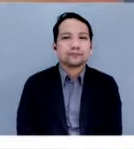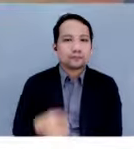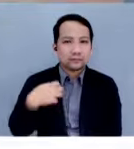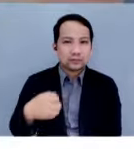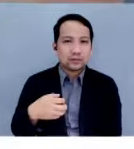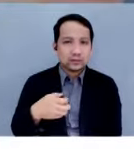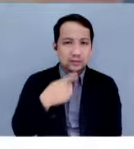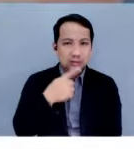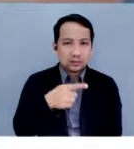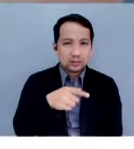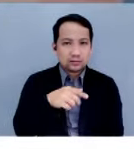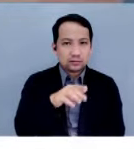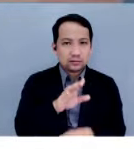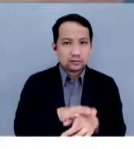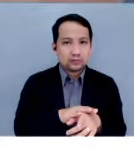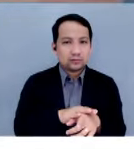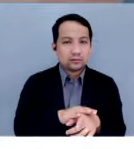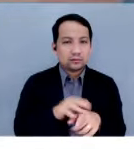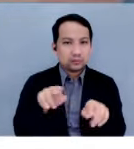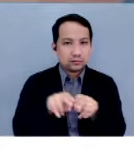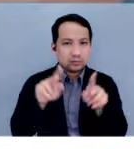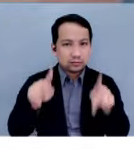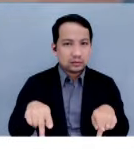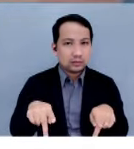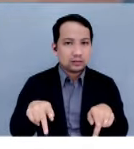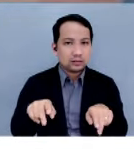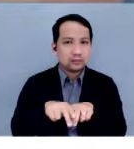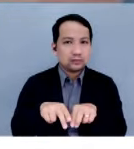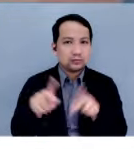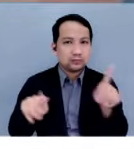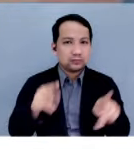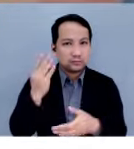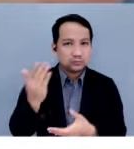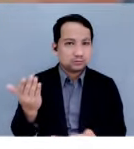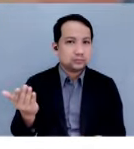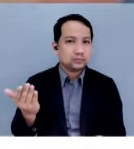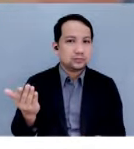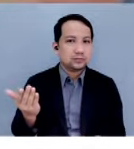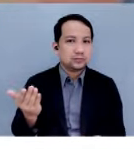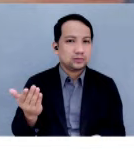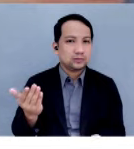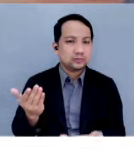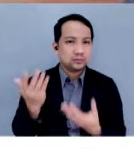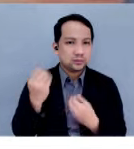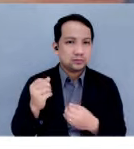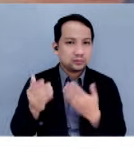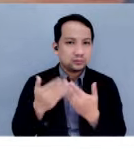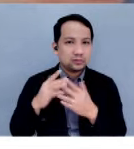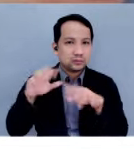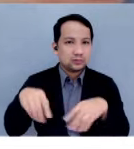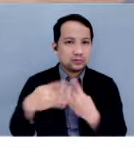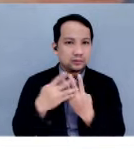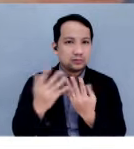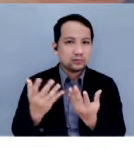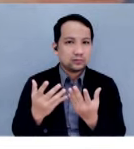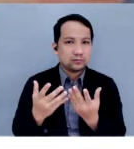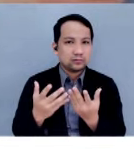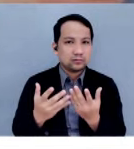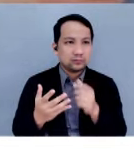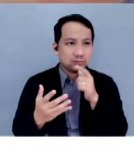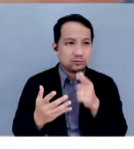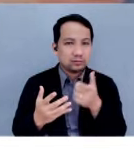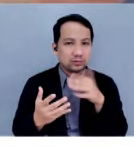binibaby-baby. Pero pag ordinaryong maliit na mamamayan natin, agad-agad nakukulong. Pag minalas-malas, sinasalvage pa o matatagpuan